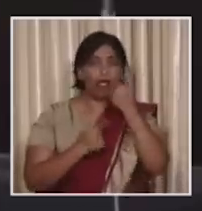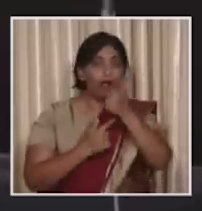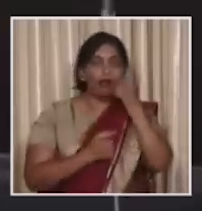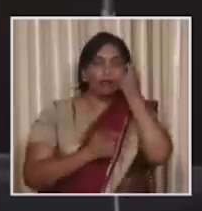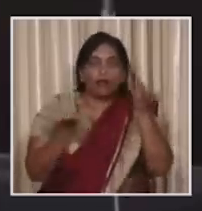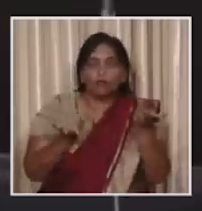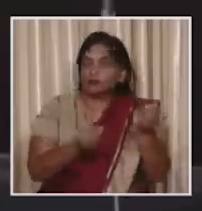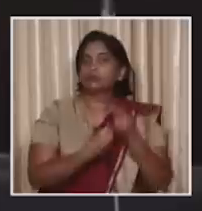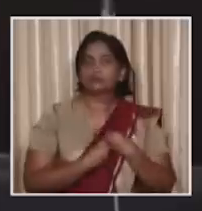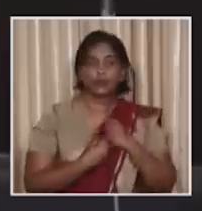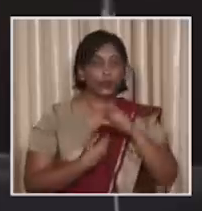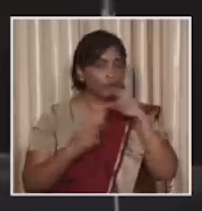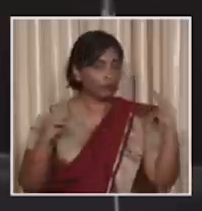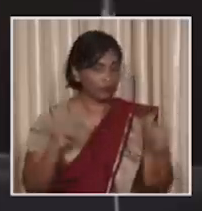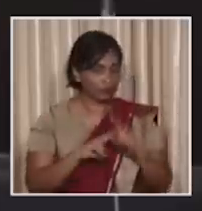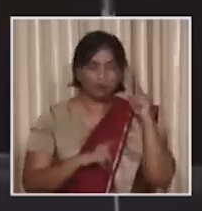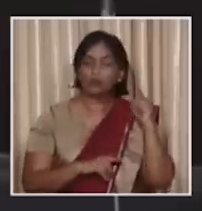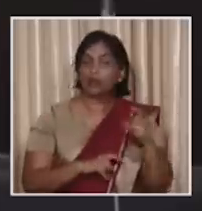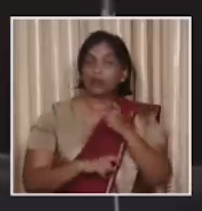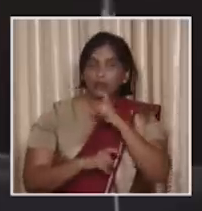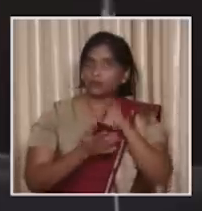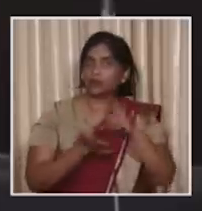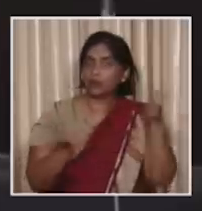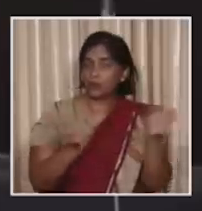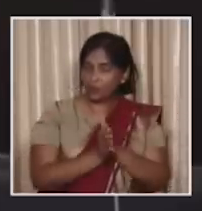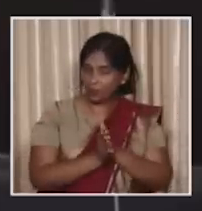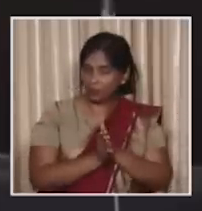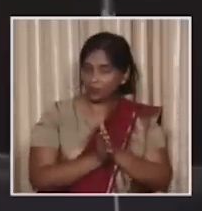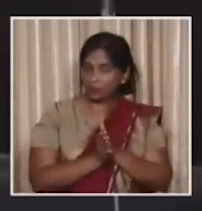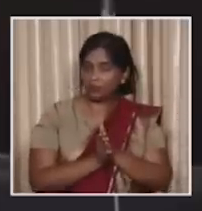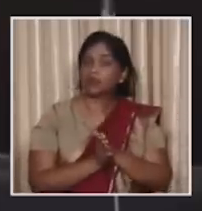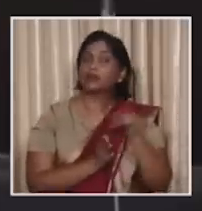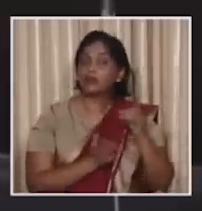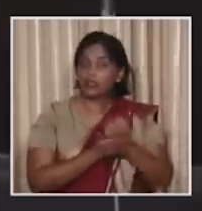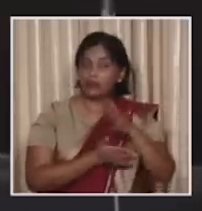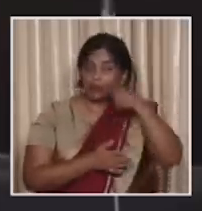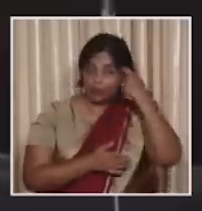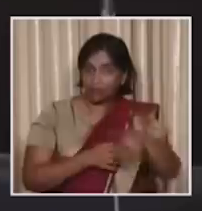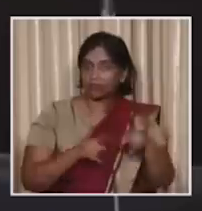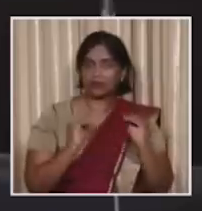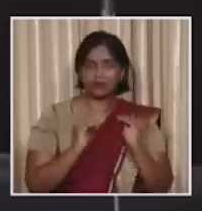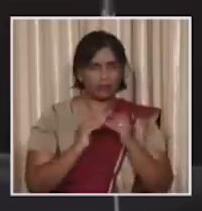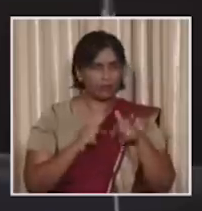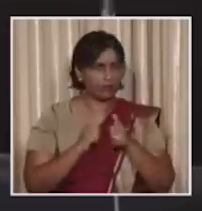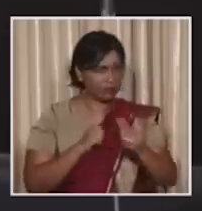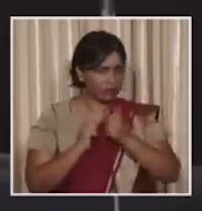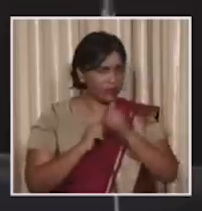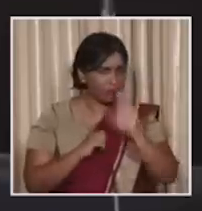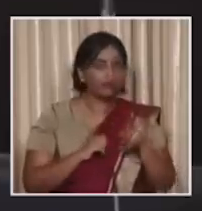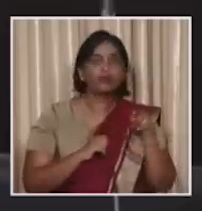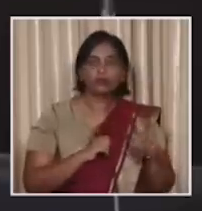කියලා. දැන් ශ්‍රේෂ්ඨාධිකරණයට නඩුව සමතේකට කරන්න එයපු නිරීක්ෂණයට පටහැනිව දැන් කටයුතු කරනවා